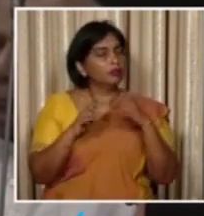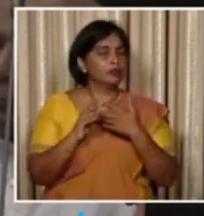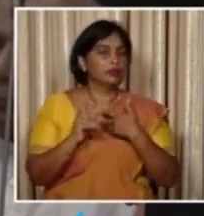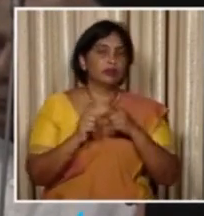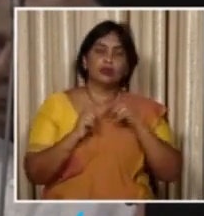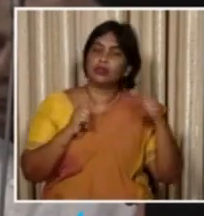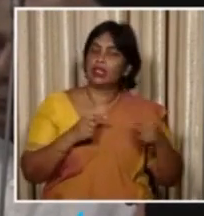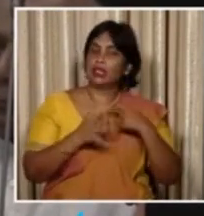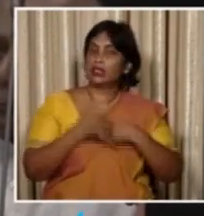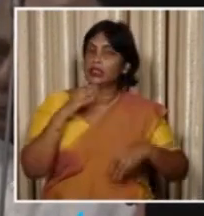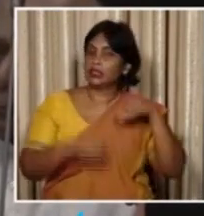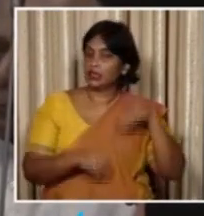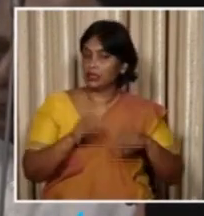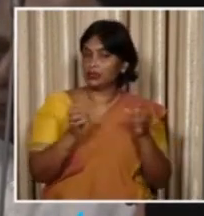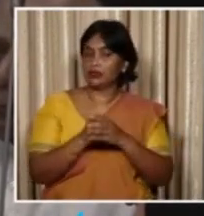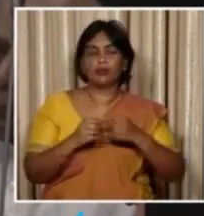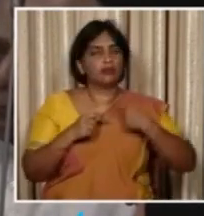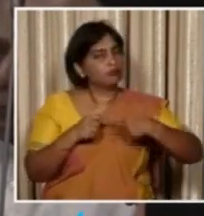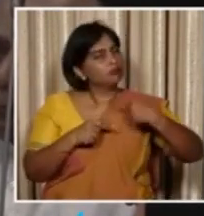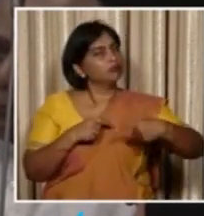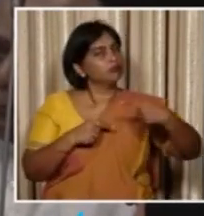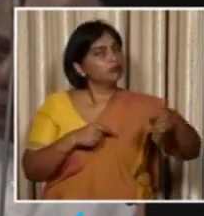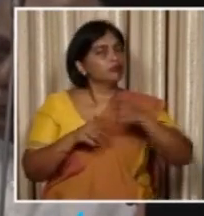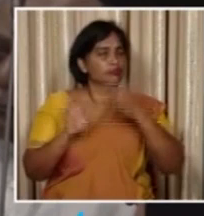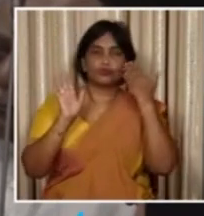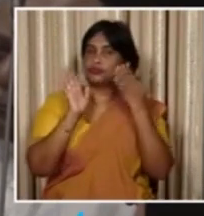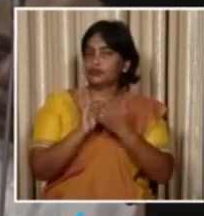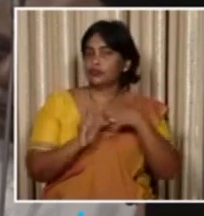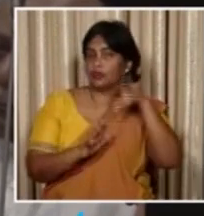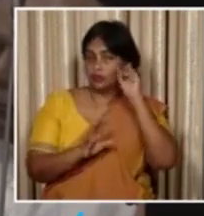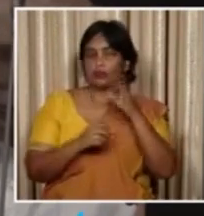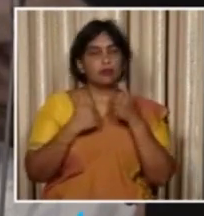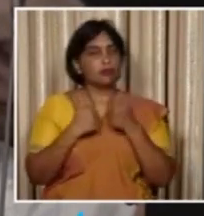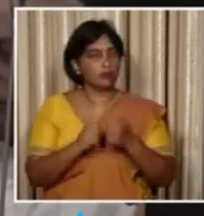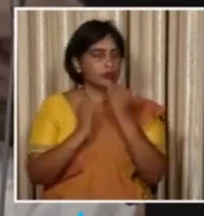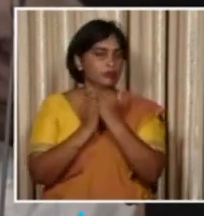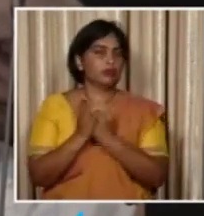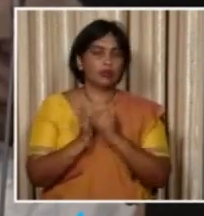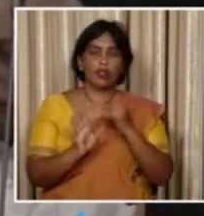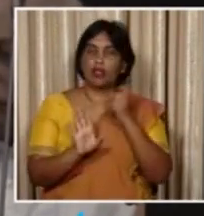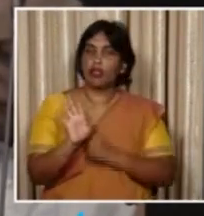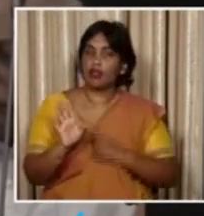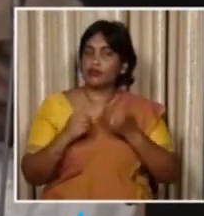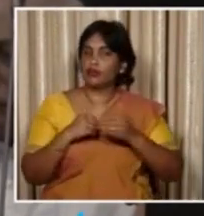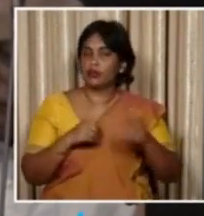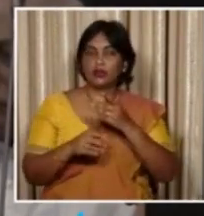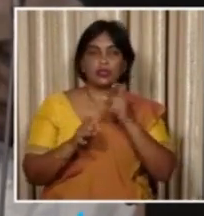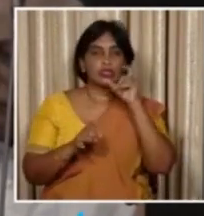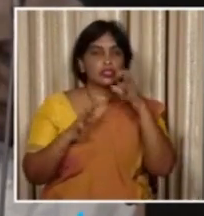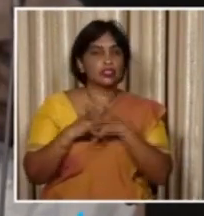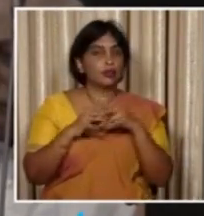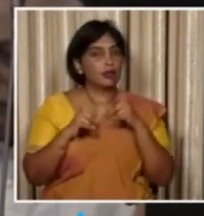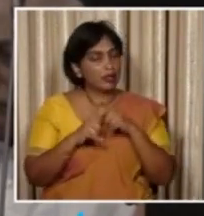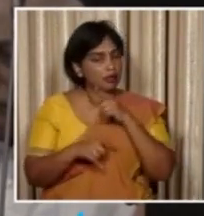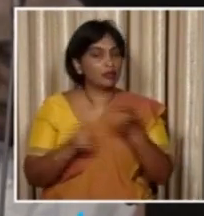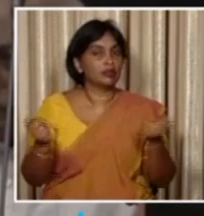ප්‍රතිවාදී දේශපාලන කණ්ඩායම් දවසින් දවස ඒත්තු ගනිමින් සිටීම යහපත් කරුණක්. අවුරුදු සමයේ සමුපකාර අලවිහල්